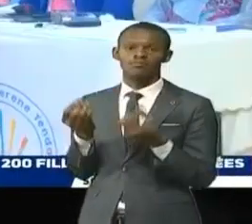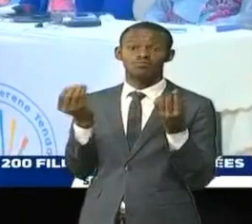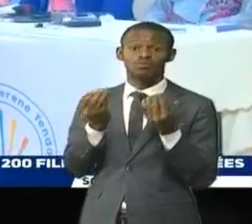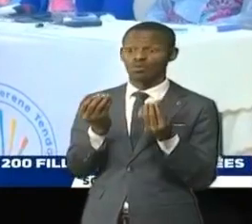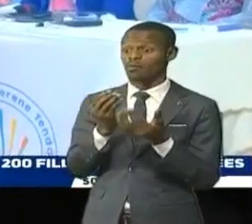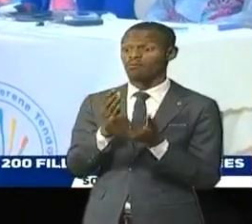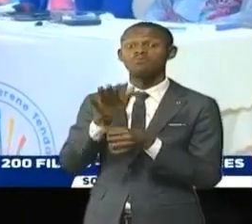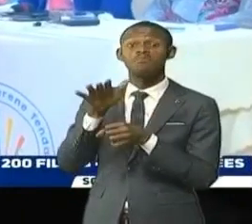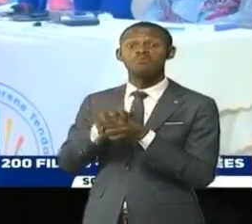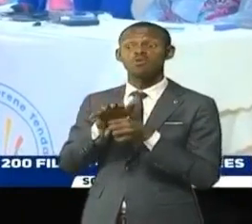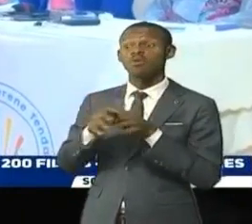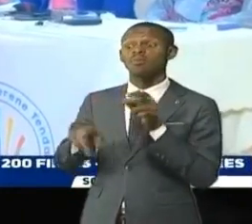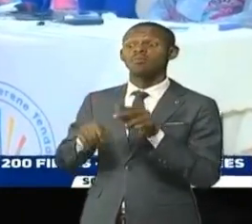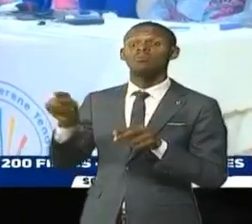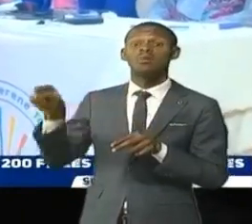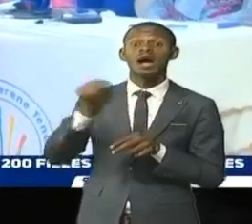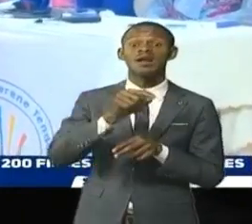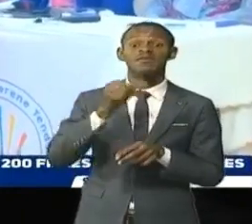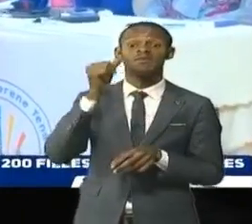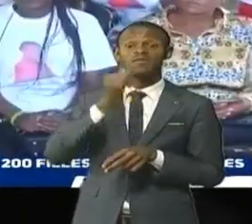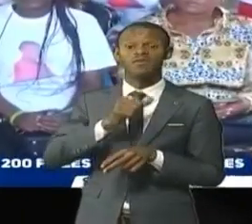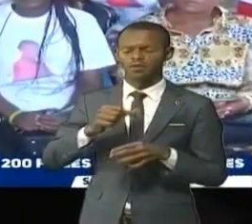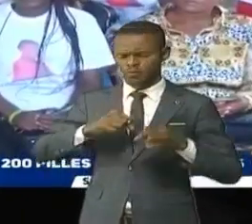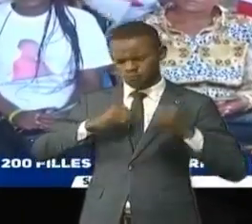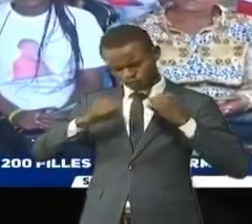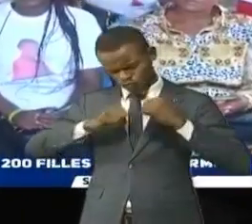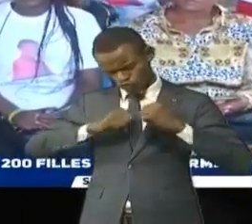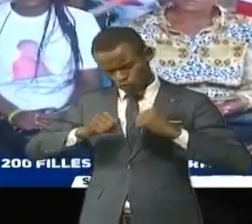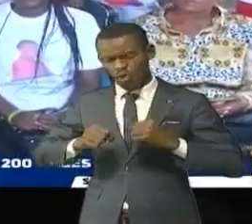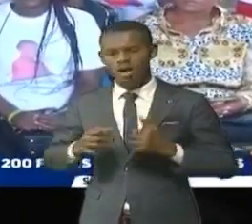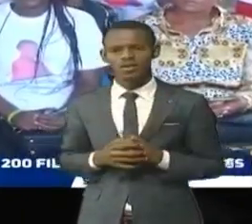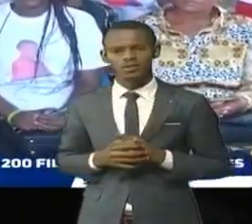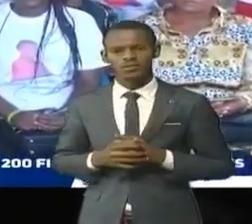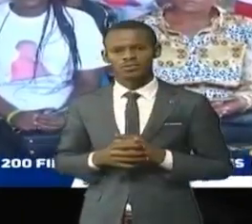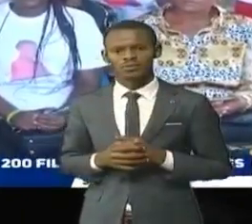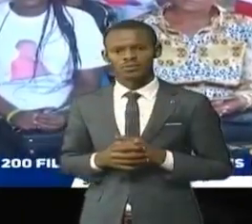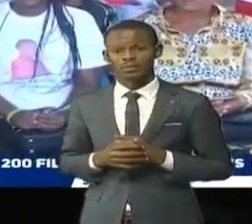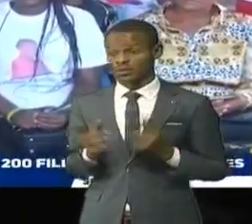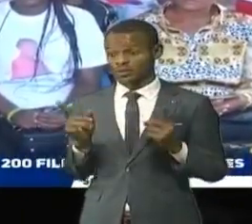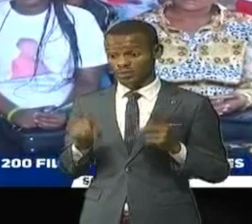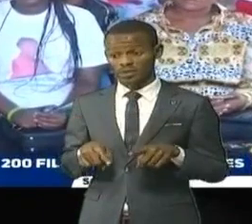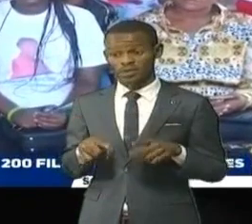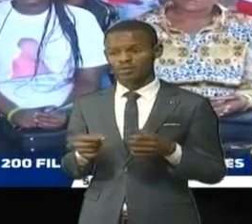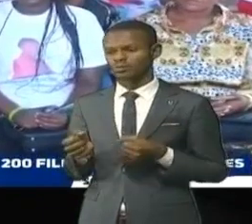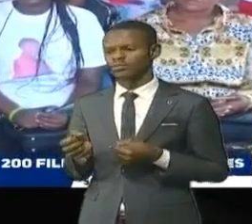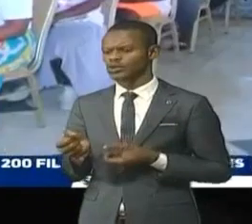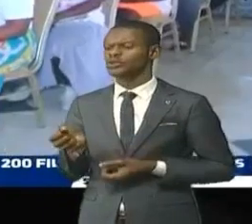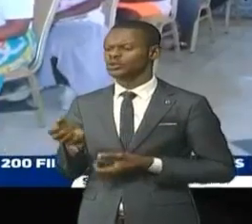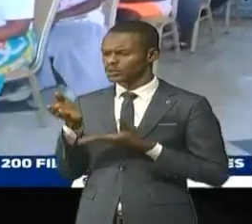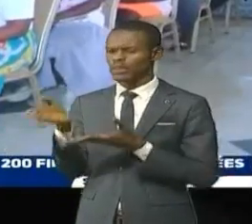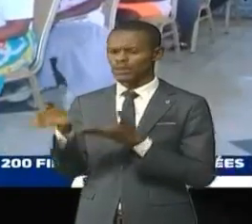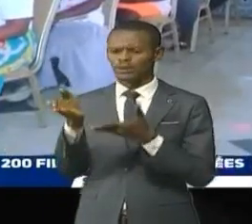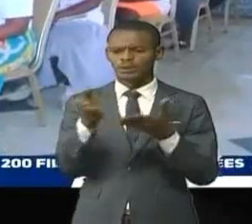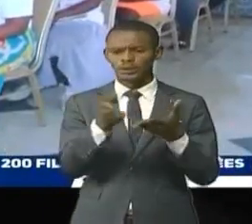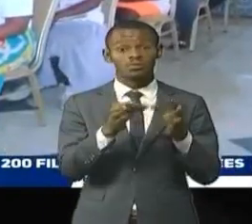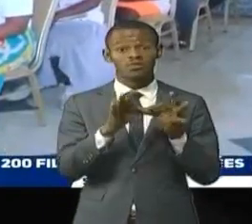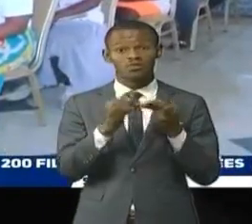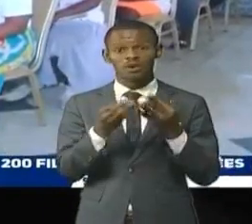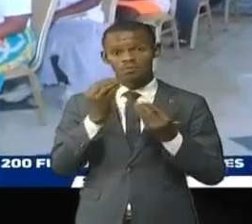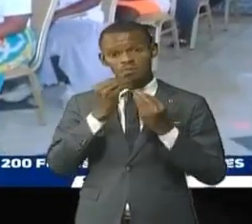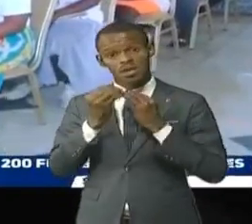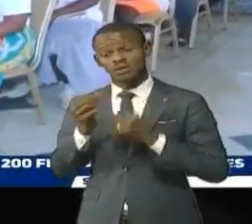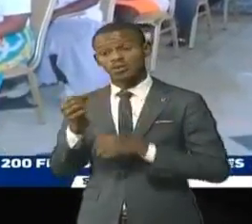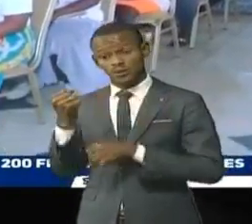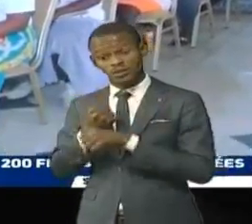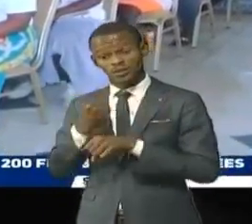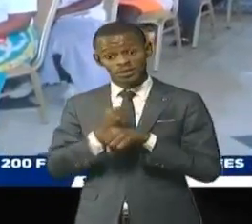municipalité caractérisée par des femmes fortes qui participent activement à la survie des milliers de familles habitant la